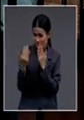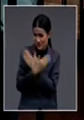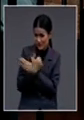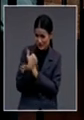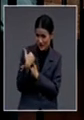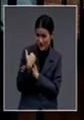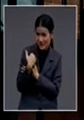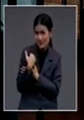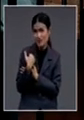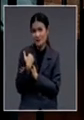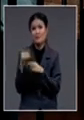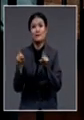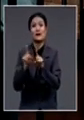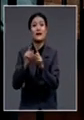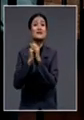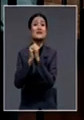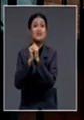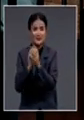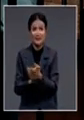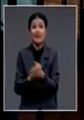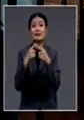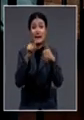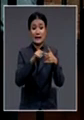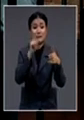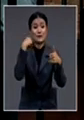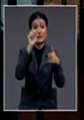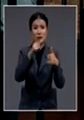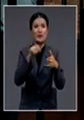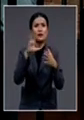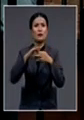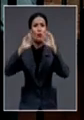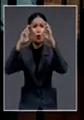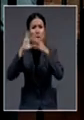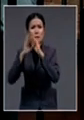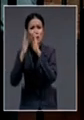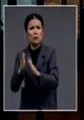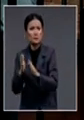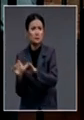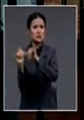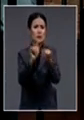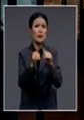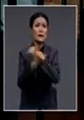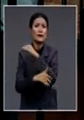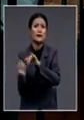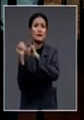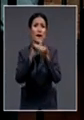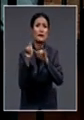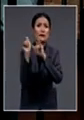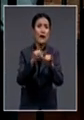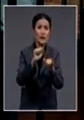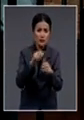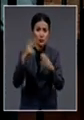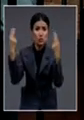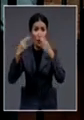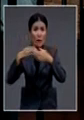แต่นี่คือประเด็นผู้อพยพเนี่ยยังคงเป็นประเด็นที่เธอให้การสนับสนุนต่อนะถ้าเป็นนางแมคโคเนี่ย นะก็เป็นเรื่องใหญ่นะครับอ่ะมาดูอีก